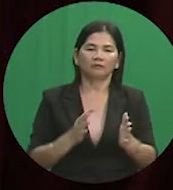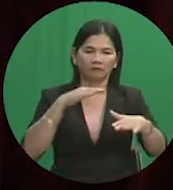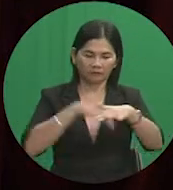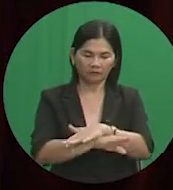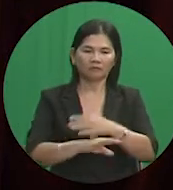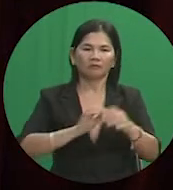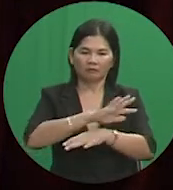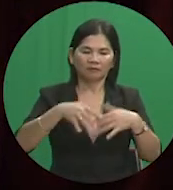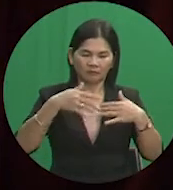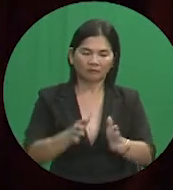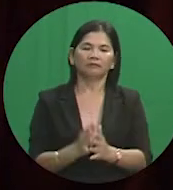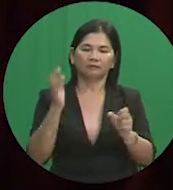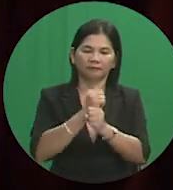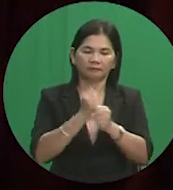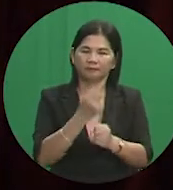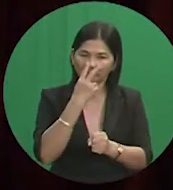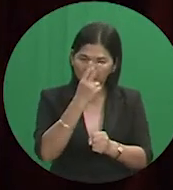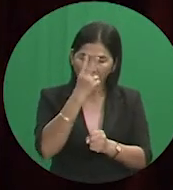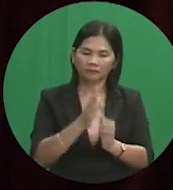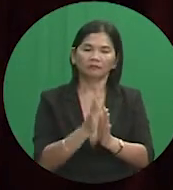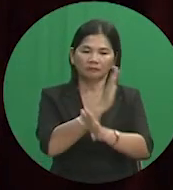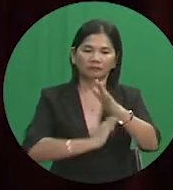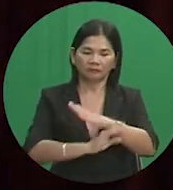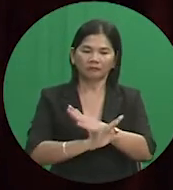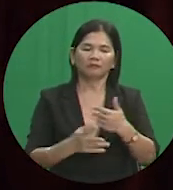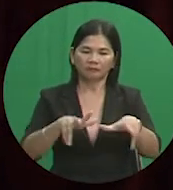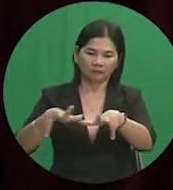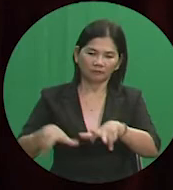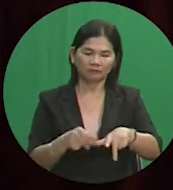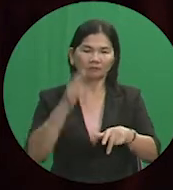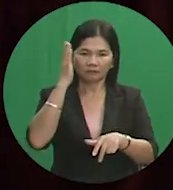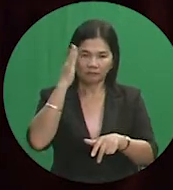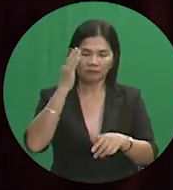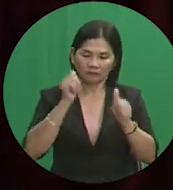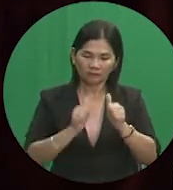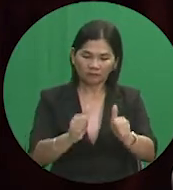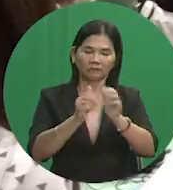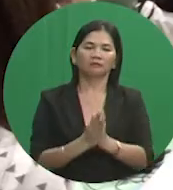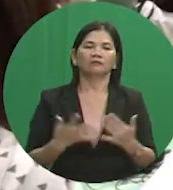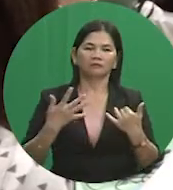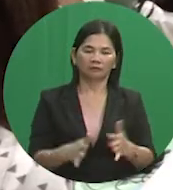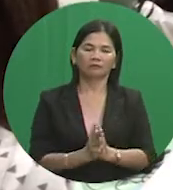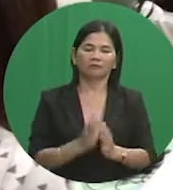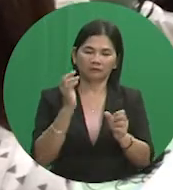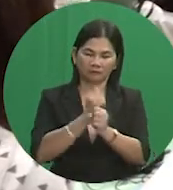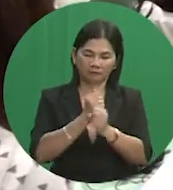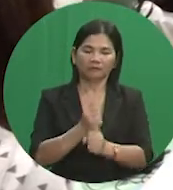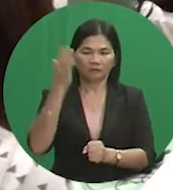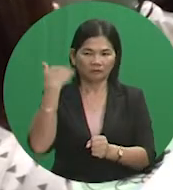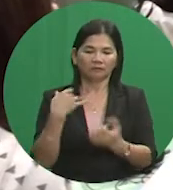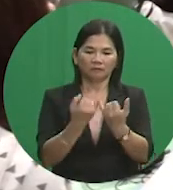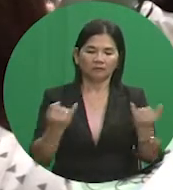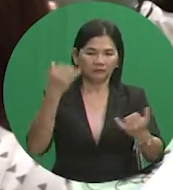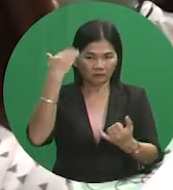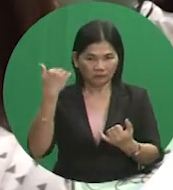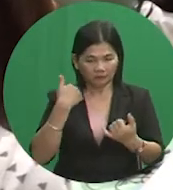จรวมถึงอ้อได้บำเพ็ญการเงียบขนมวิสัยสังคมเกิดเมียนกาเกิดกูบ้านอ่อนจึงหมุนดำใบเฟย์อย่างนั้นเอาสตรีนั่งกอดมา